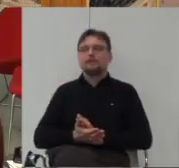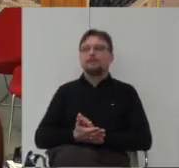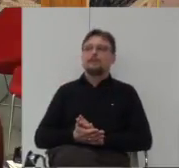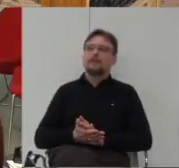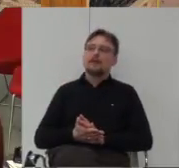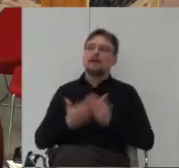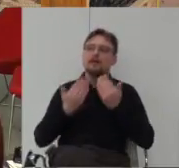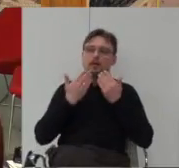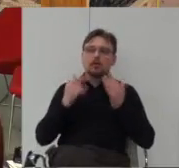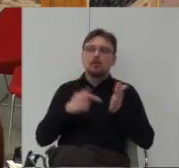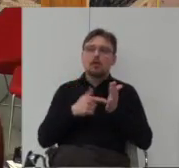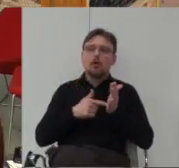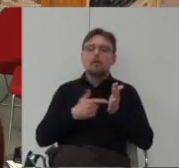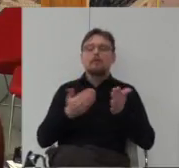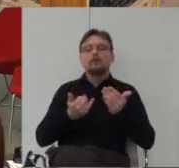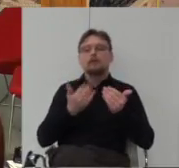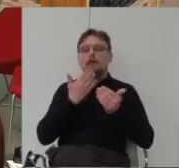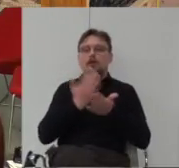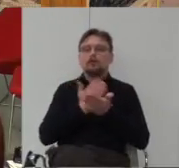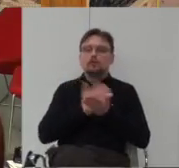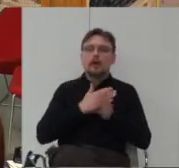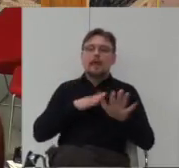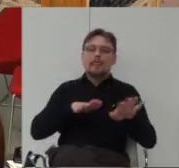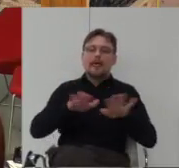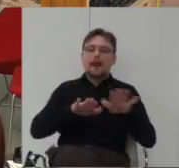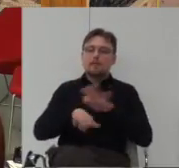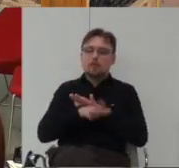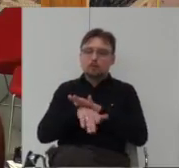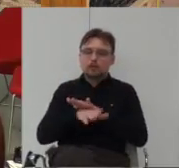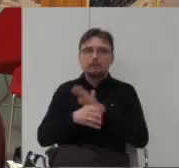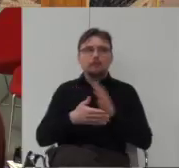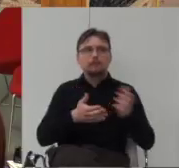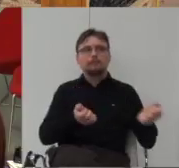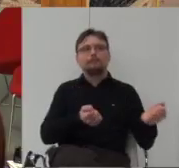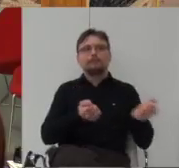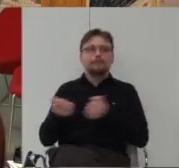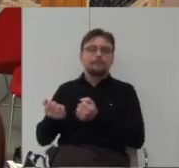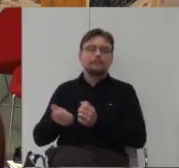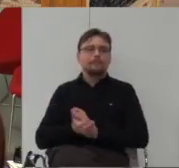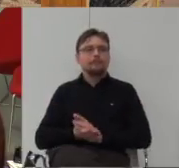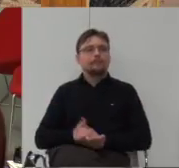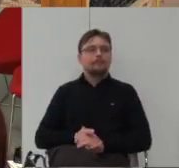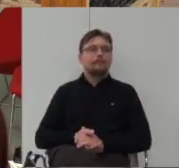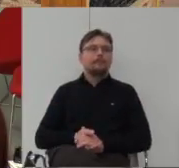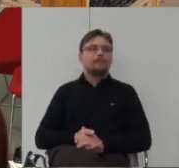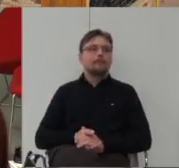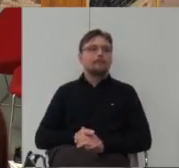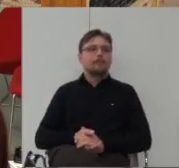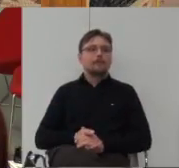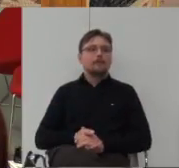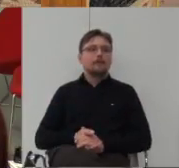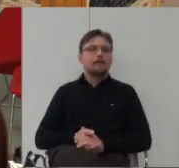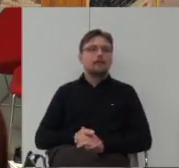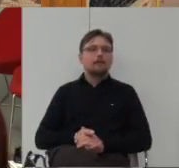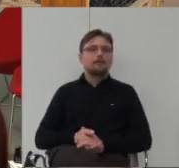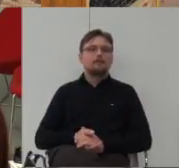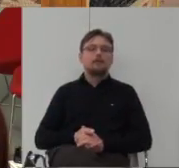zajmowania nieużytków, które mogłyby być też zazieleniane, ale akurat te nieużytki nie były